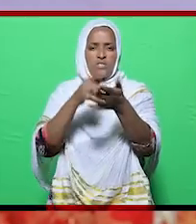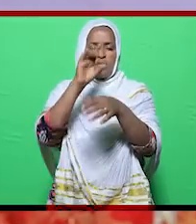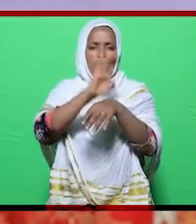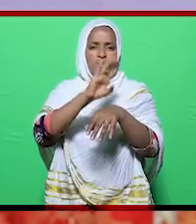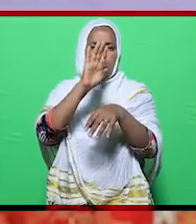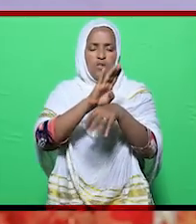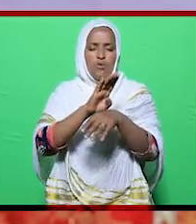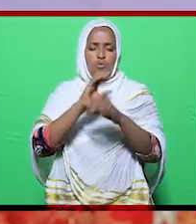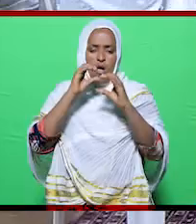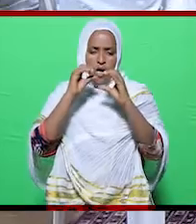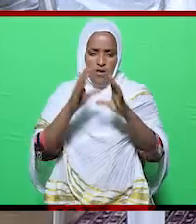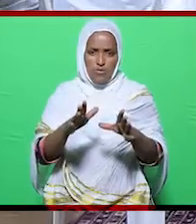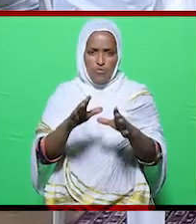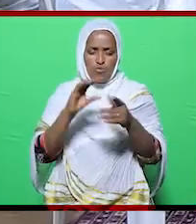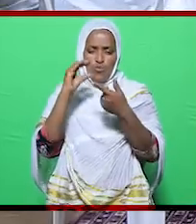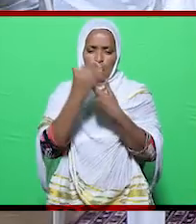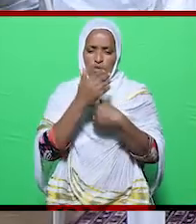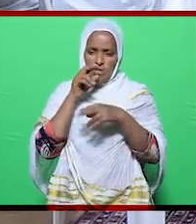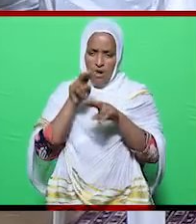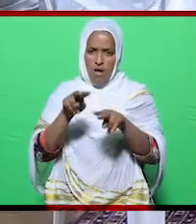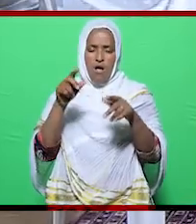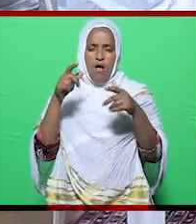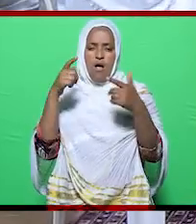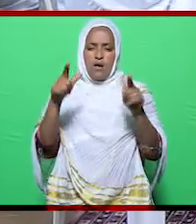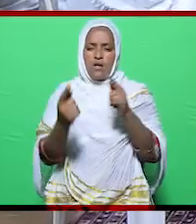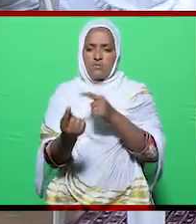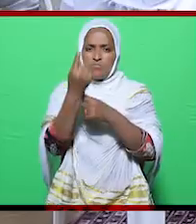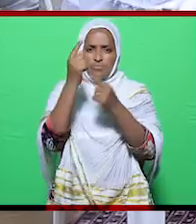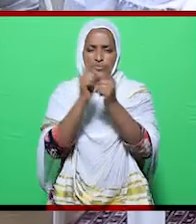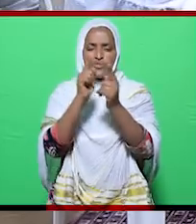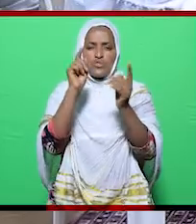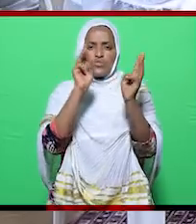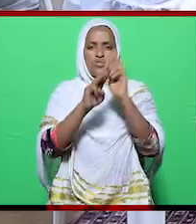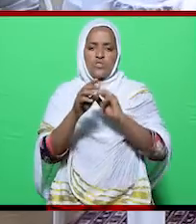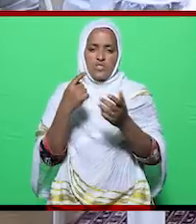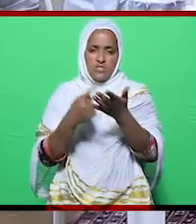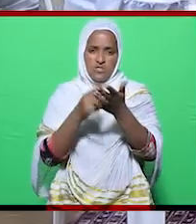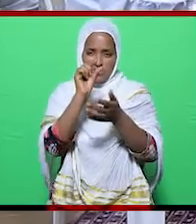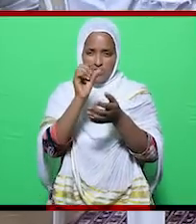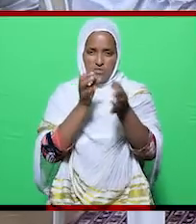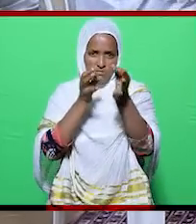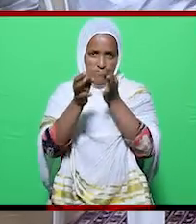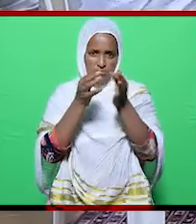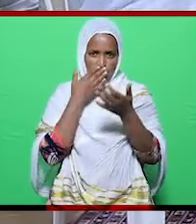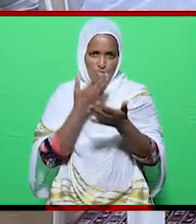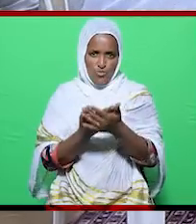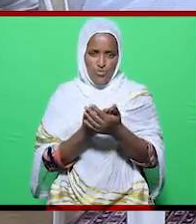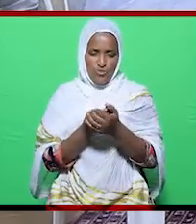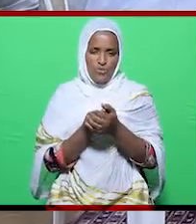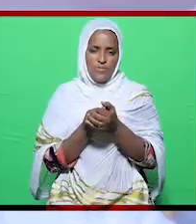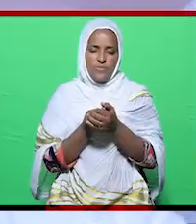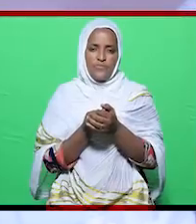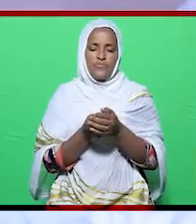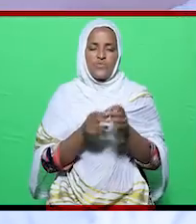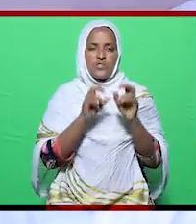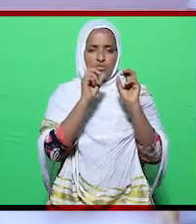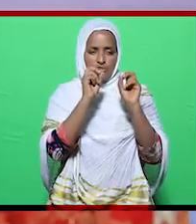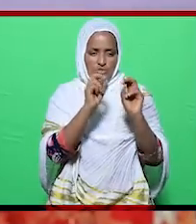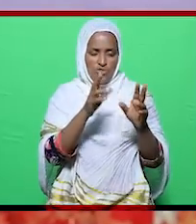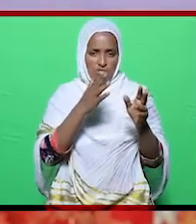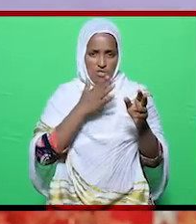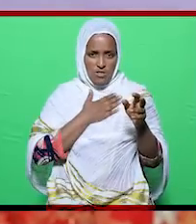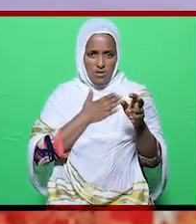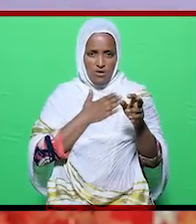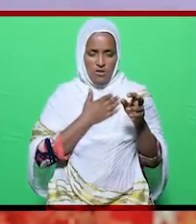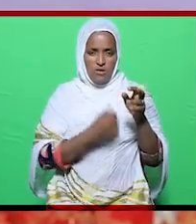ወቅት ከዚህ ከቤተ ክርስቲያኒቱ አስተምህሮ አንጻር እንደው ያጋጠማችሁ ችግር ሊኖር ወይን እቺን ትንሽ ብንጠቅሳት?